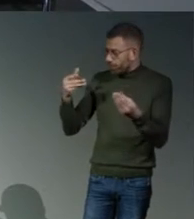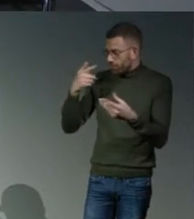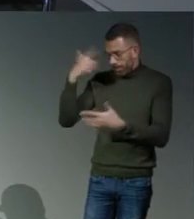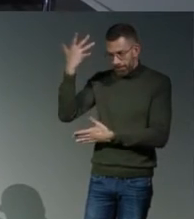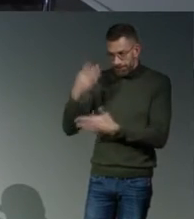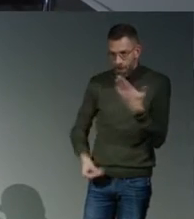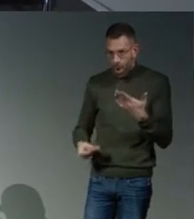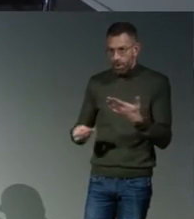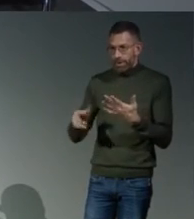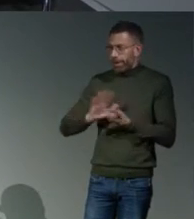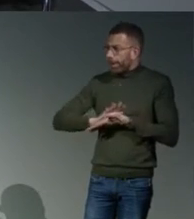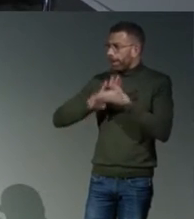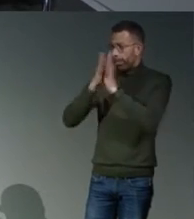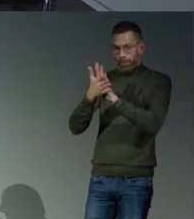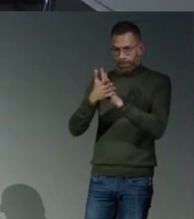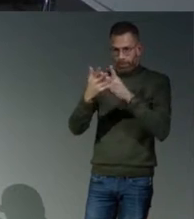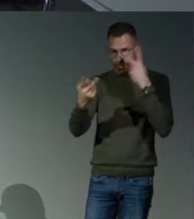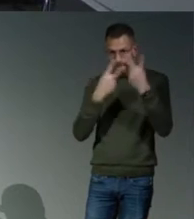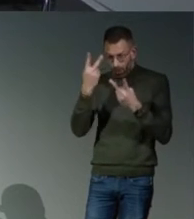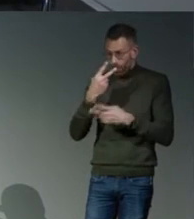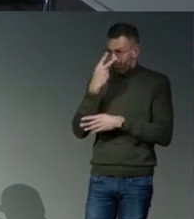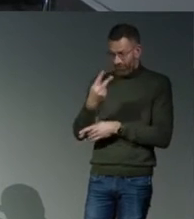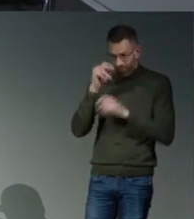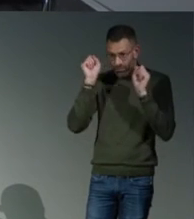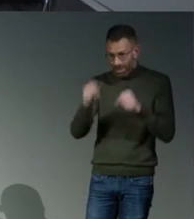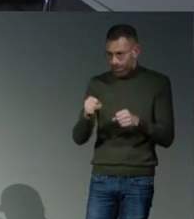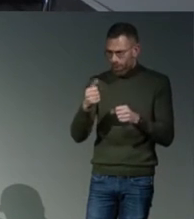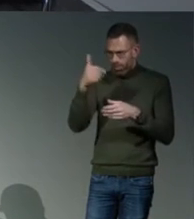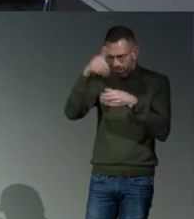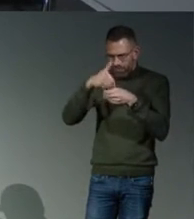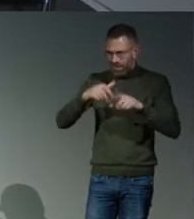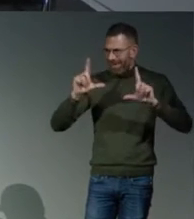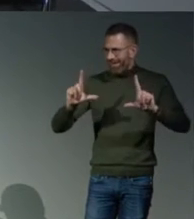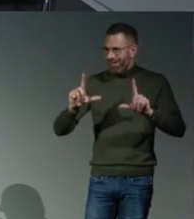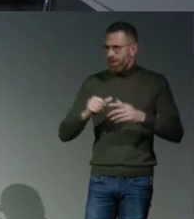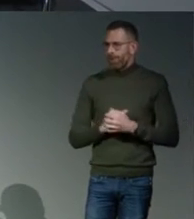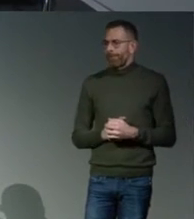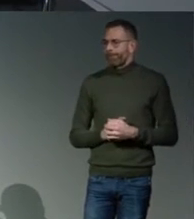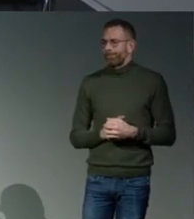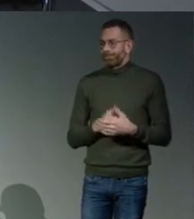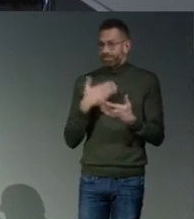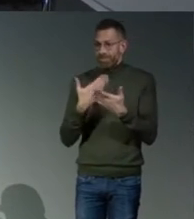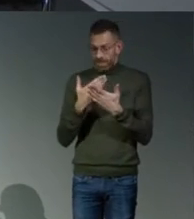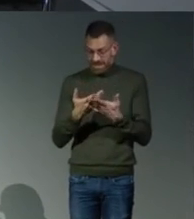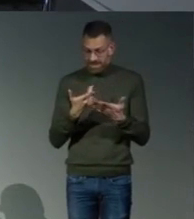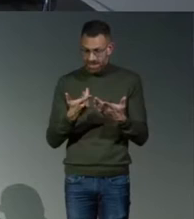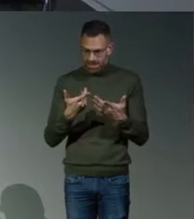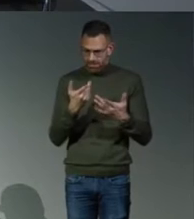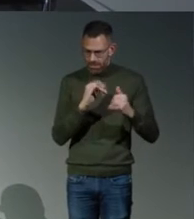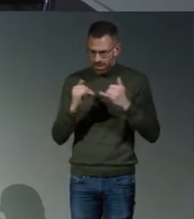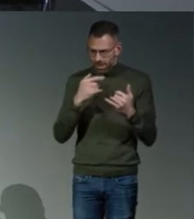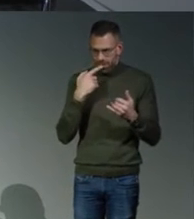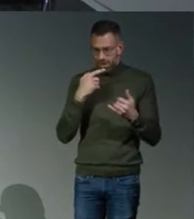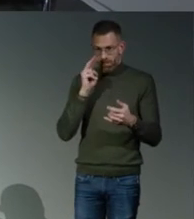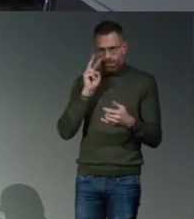d'absence, devient visualisable à la manière sous un écran. Quoi. Donc en fait, c'est ce jeu de vertige dans la visualisation de